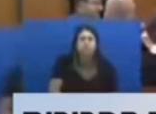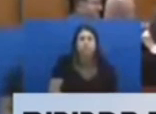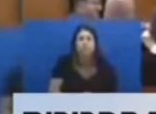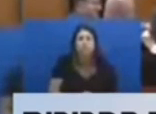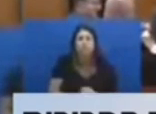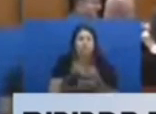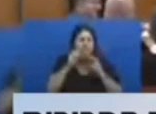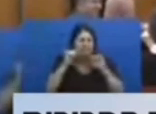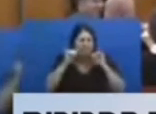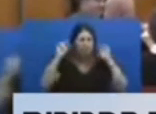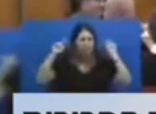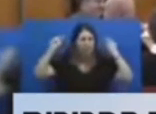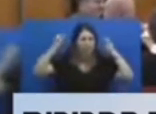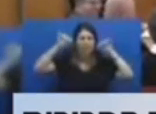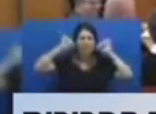לי